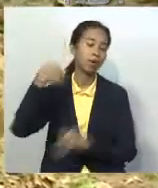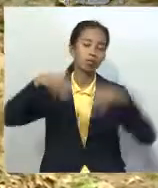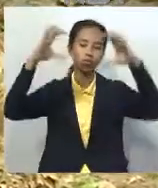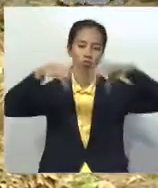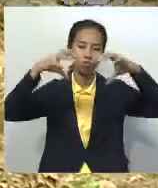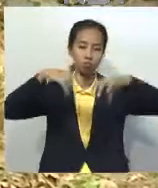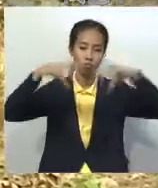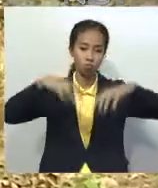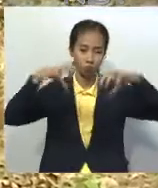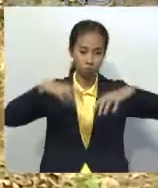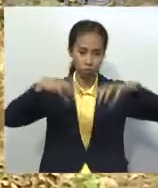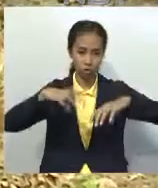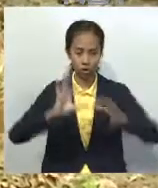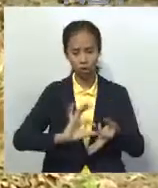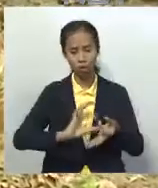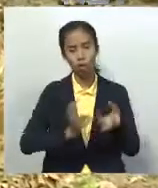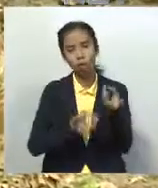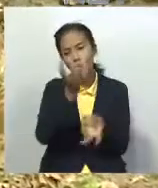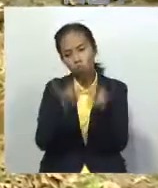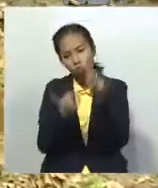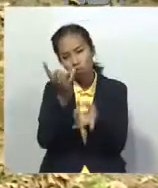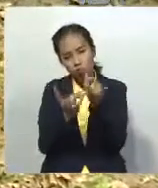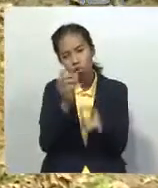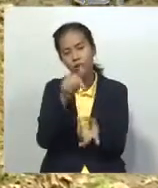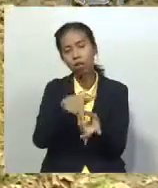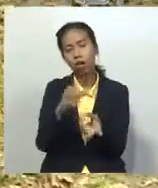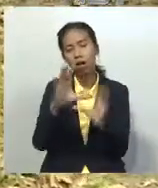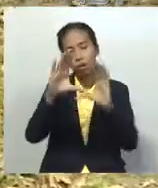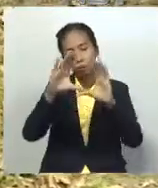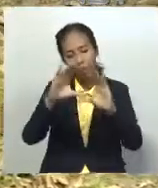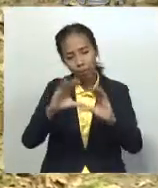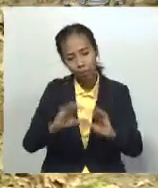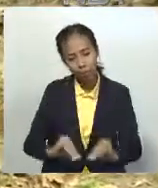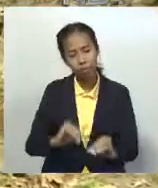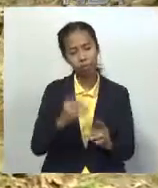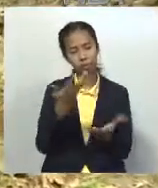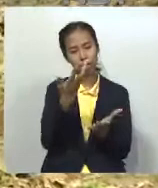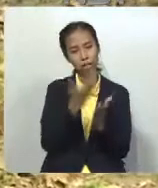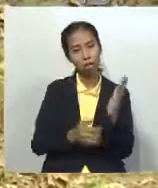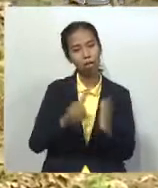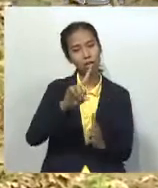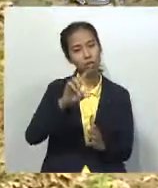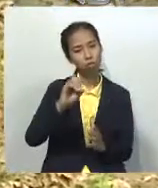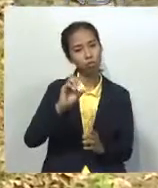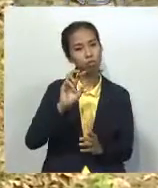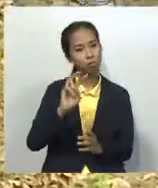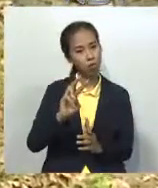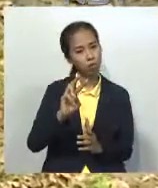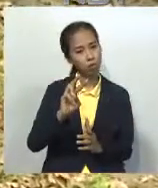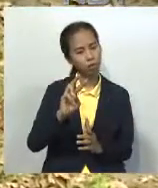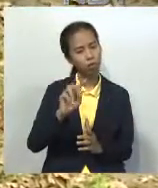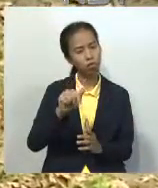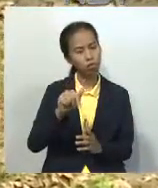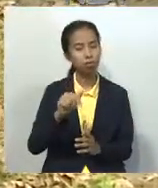กลงมาทำให้ค่าฝุ่นละออง PM 2.5 นั้นลดลงค่ะเหลืออยู่ที่ประมาณ102ไมโ